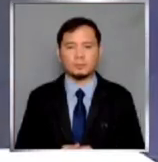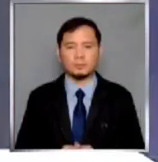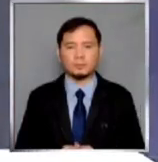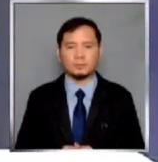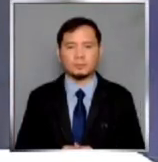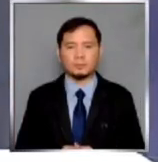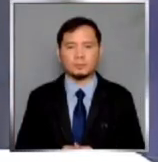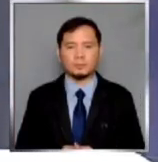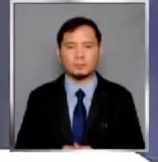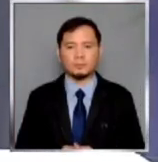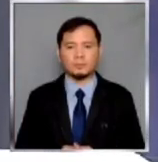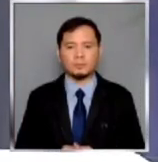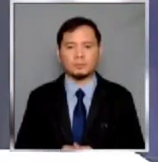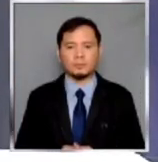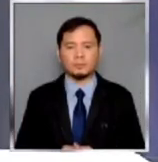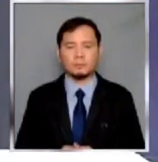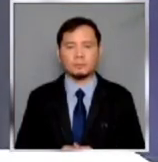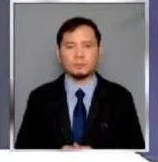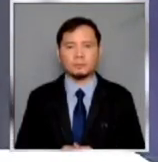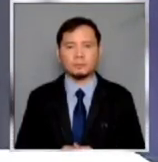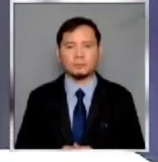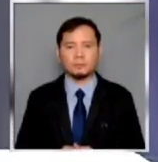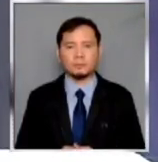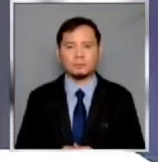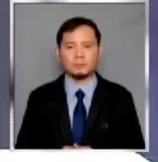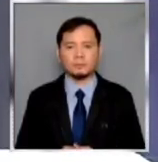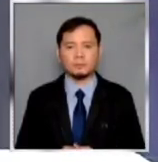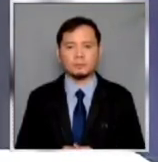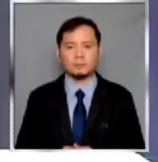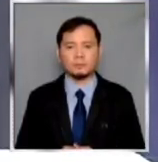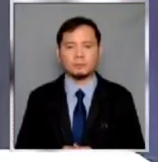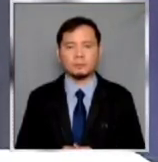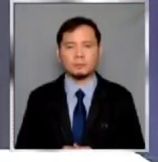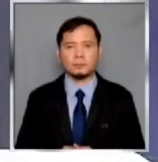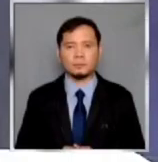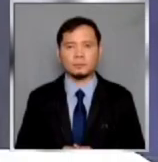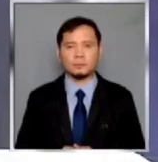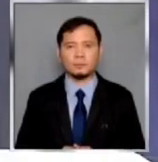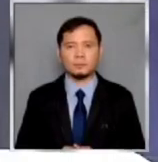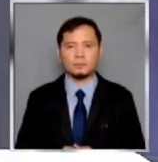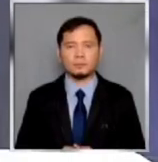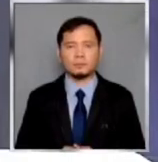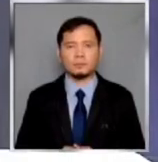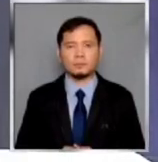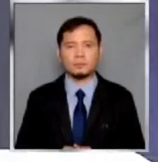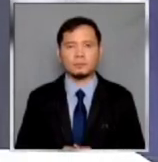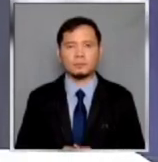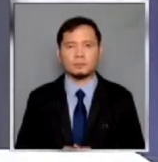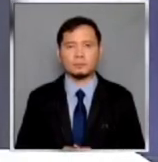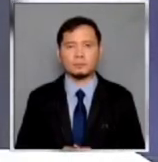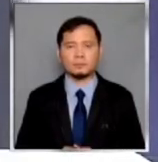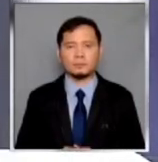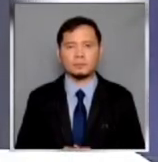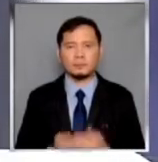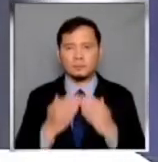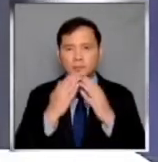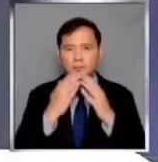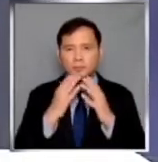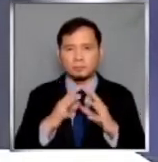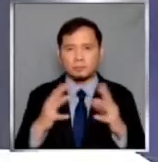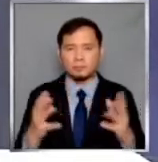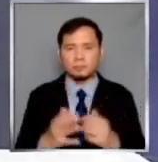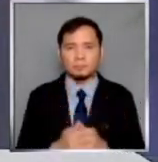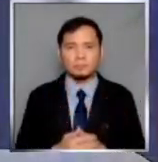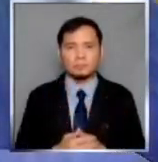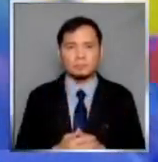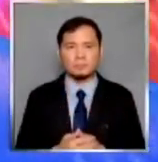Delayed naman ang pagbubukas ng presinto dahil sa aberya sa vote counting machine sa isang paaralan sa Misamis Oriental. Live mula